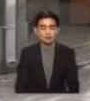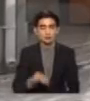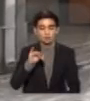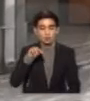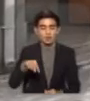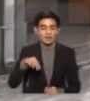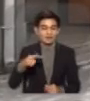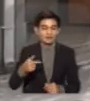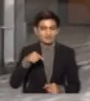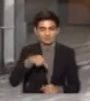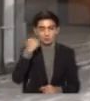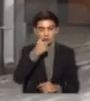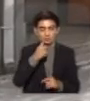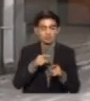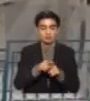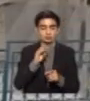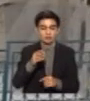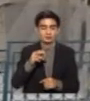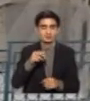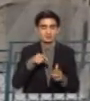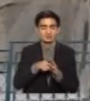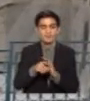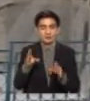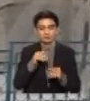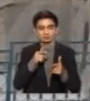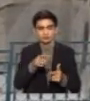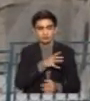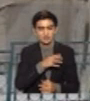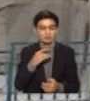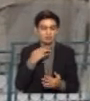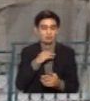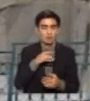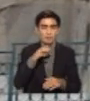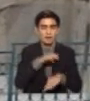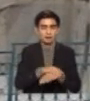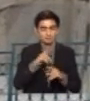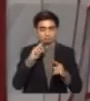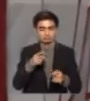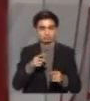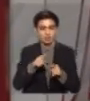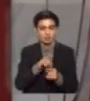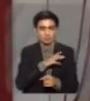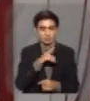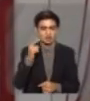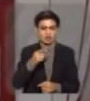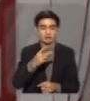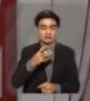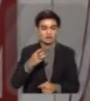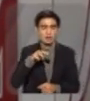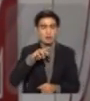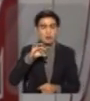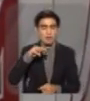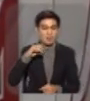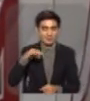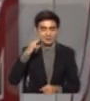этого года деятельность ломбардов в нашей стране стала подпадать под надзор Национального банка. А это ни много ни мало 1300 ломбардов